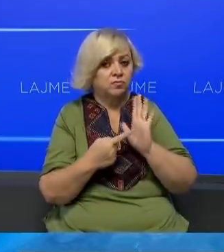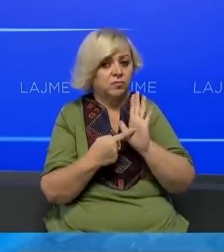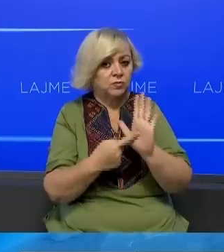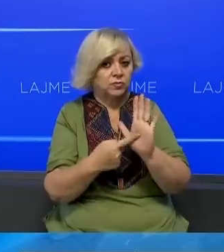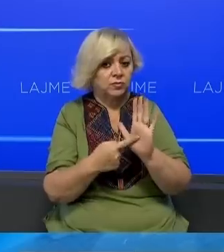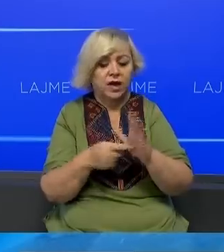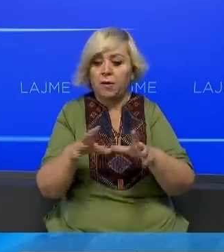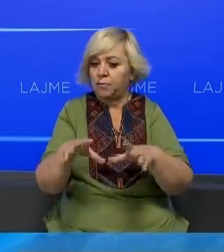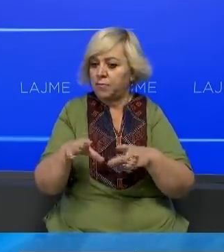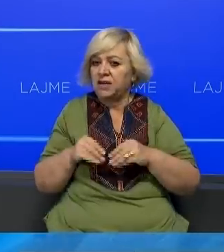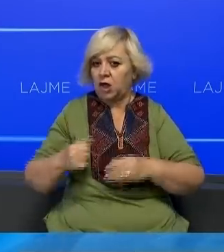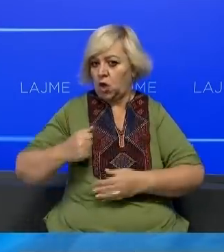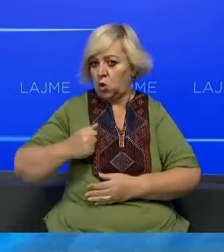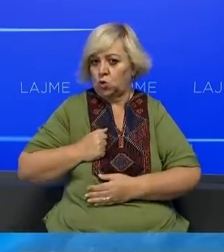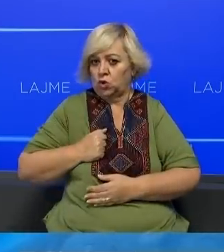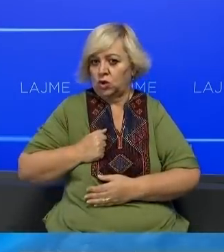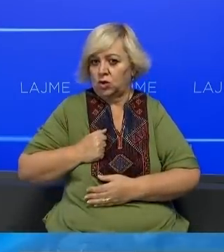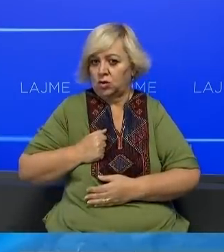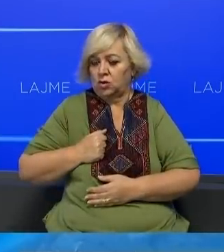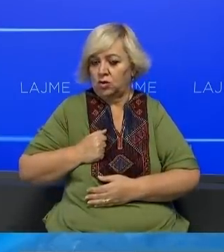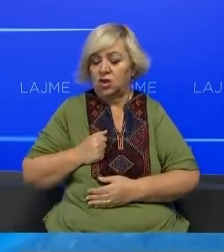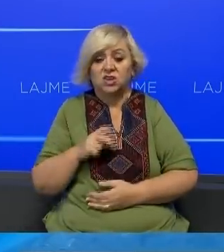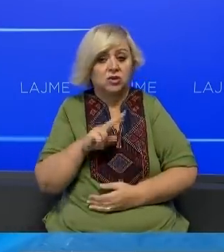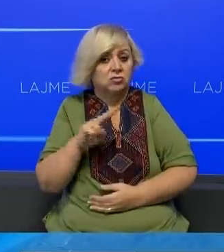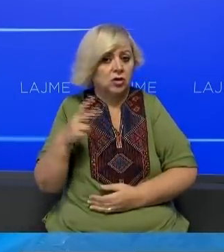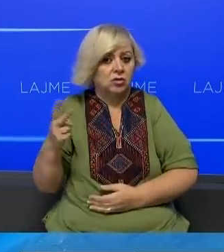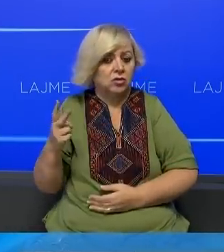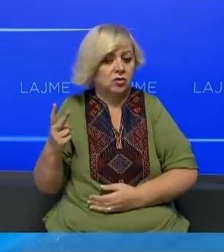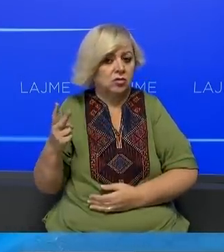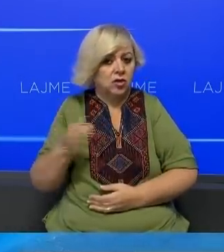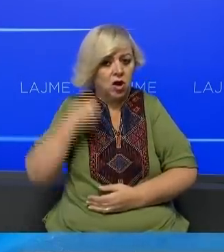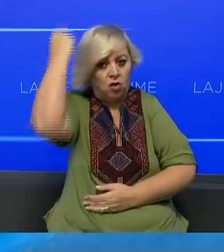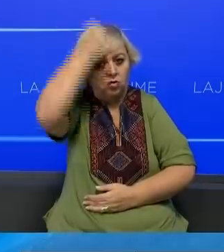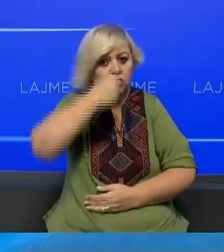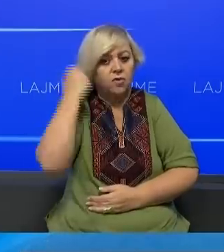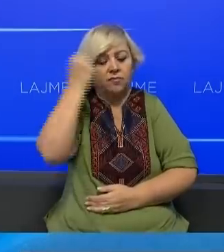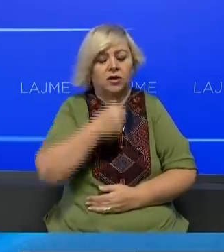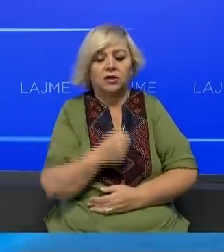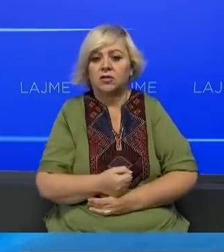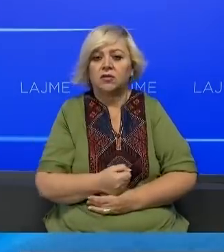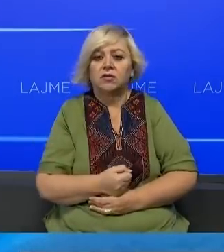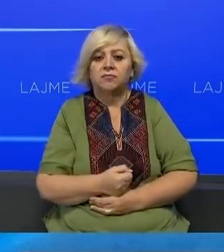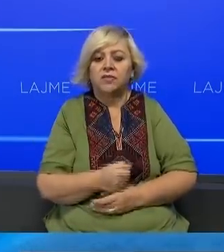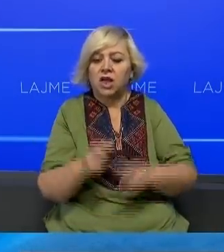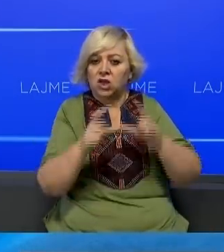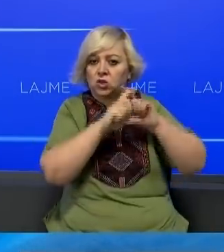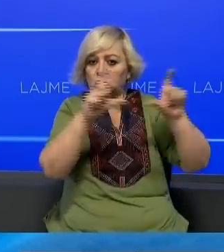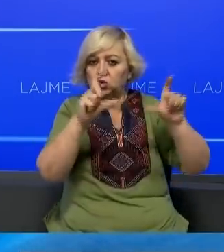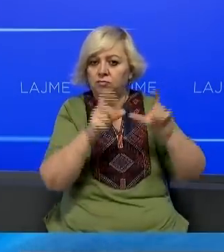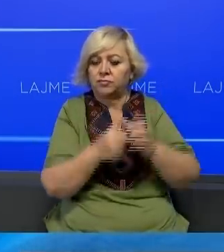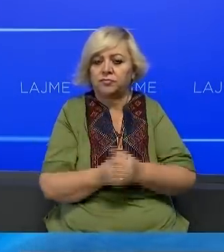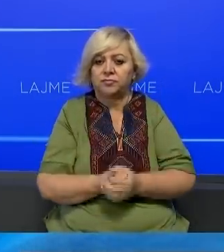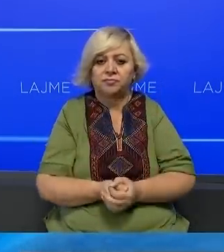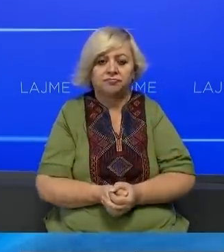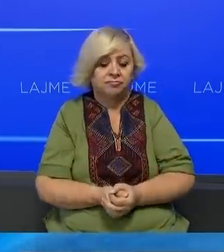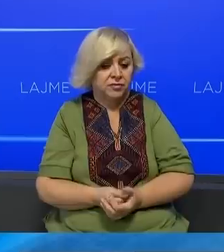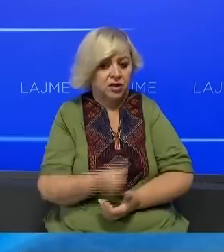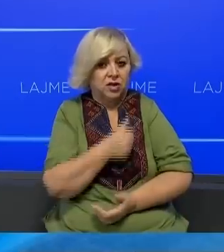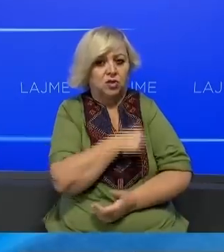pranimin e ushtarakëve të niveleve të ndryshme të karrierës nga Kosova në kushtet institucionale. Nga